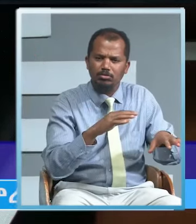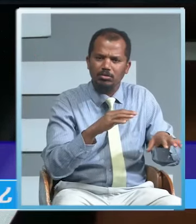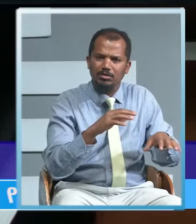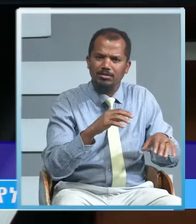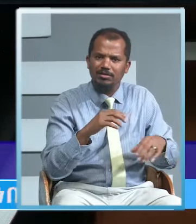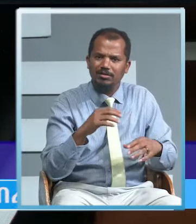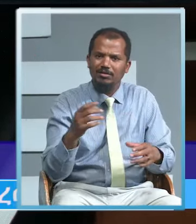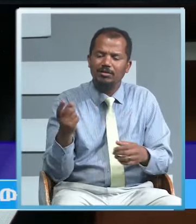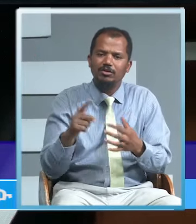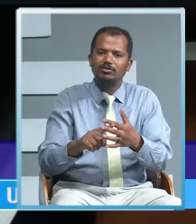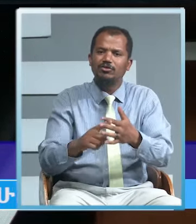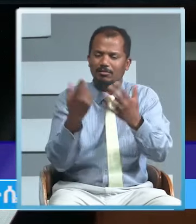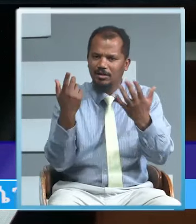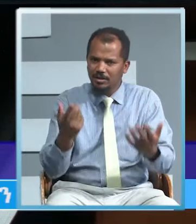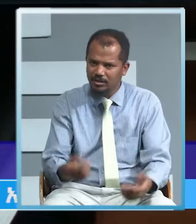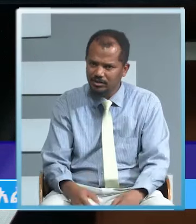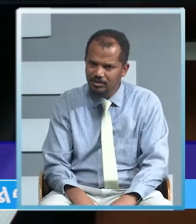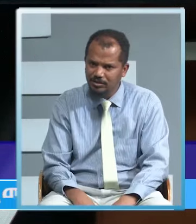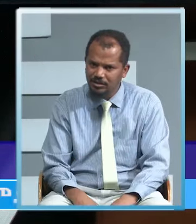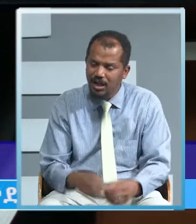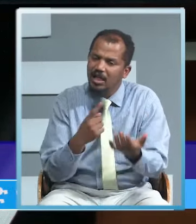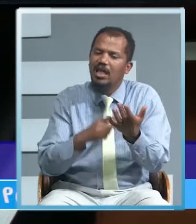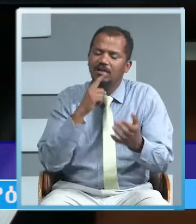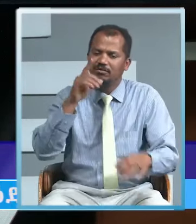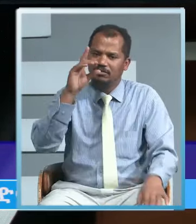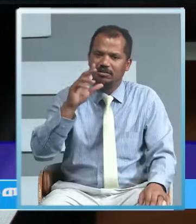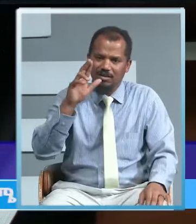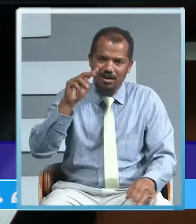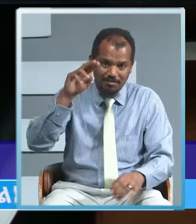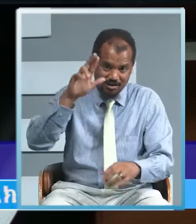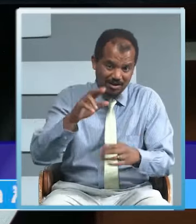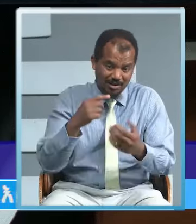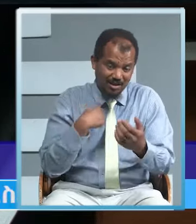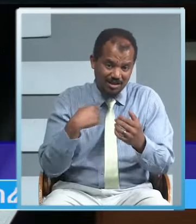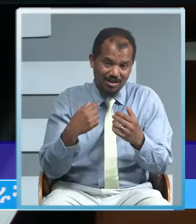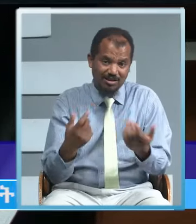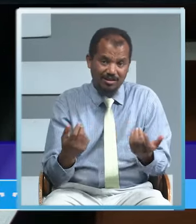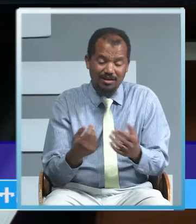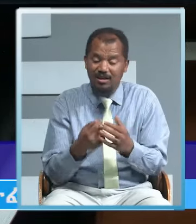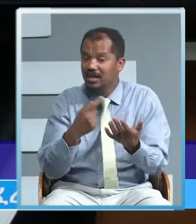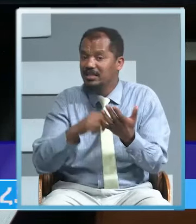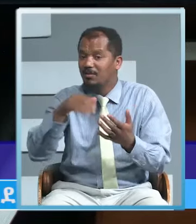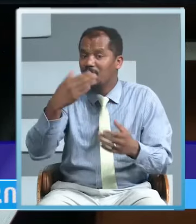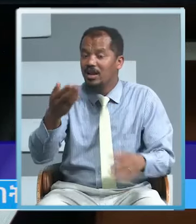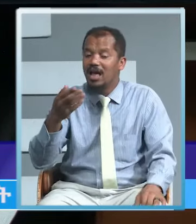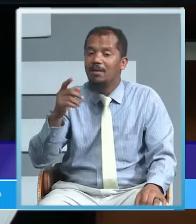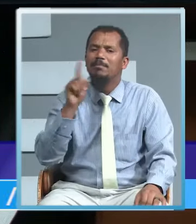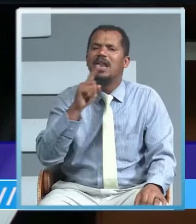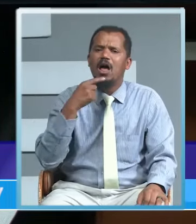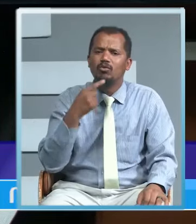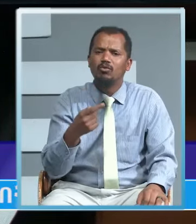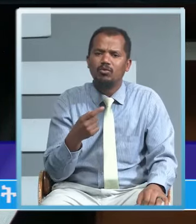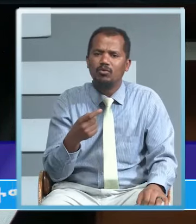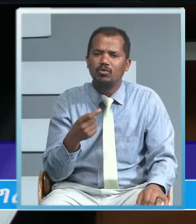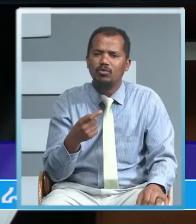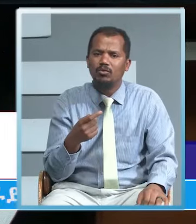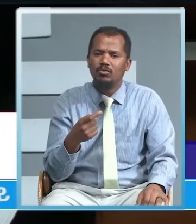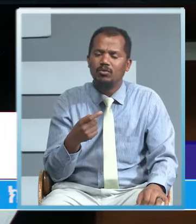የሚቻሉ ብላ እኮ የተነሳችበት ዘመን ነው። ያ ዘመን ይሄ ነው ከአድዋ ጋር የሚያመሳሰለው። ከዛ በኋላ ሳቸው ምን አሉ